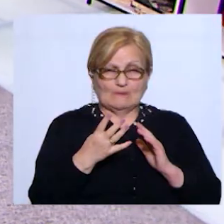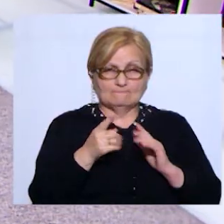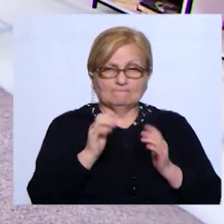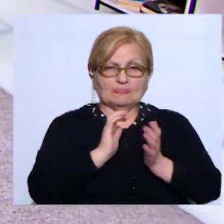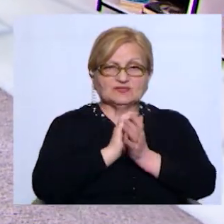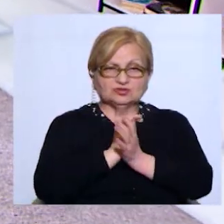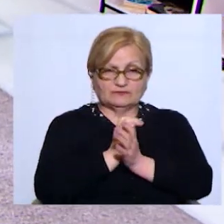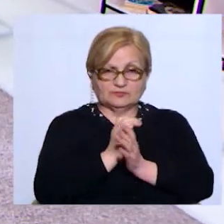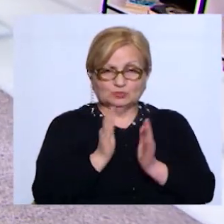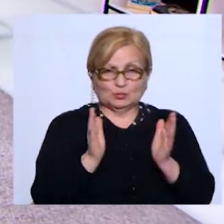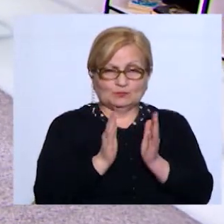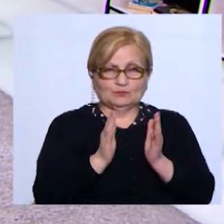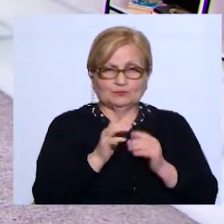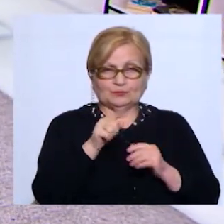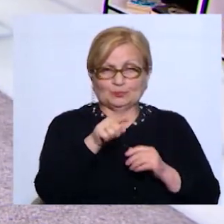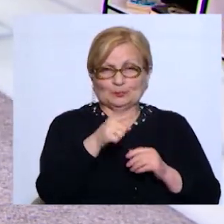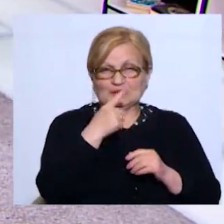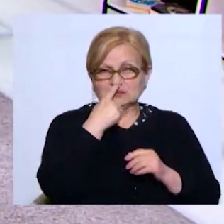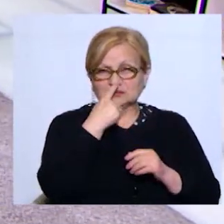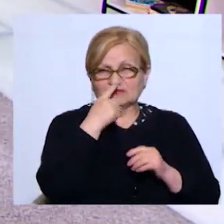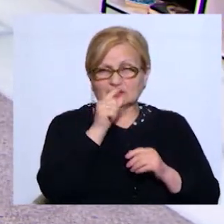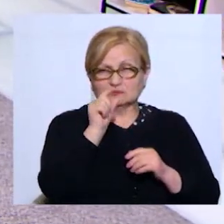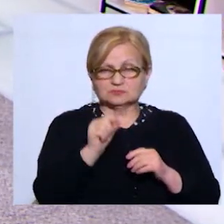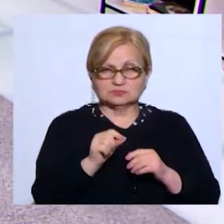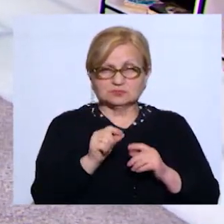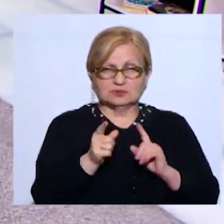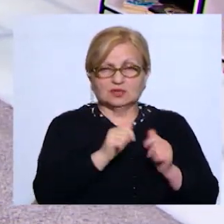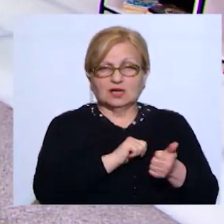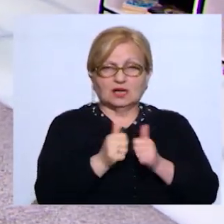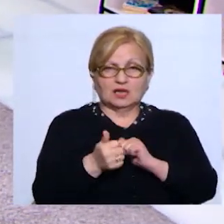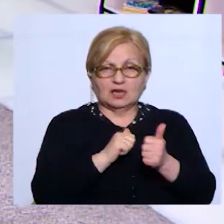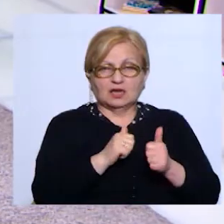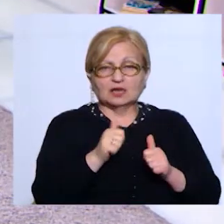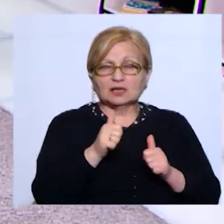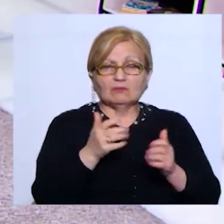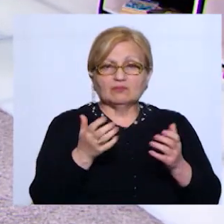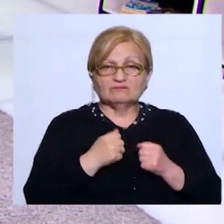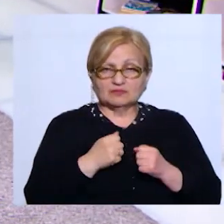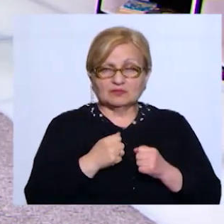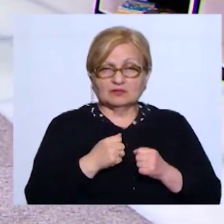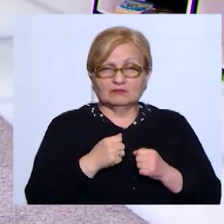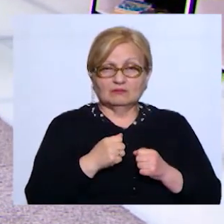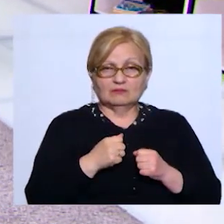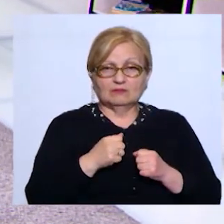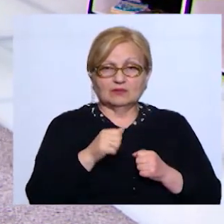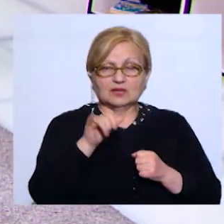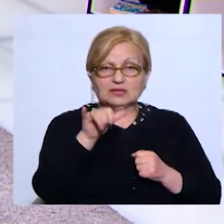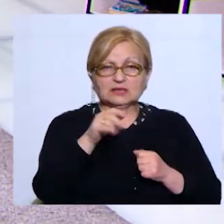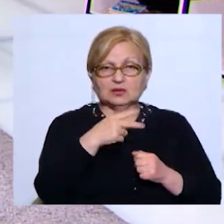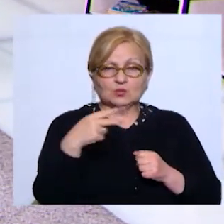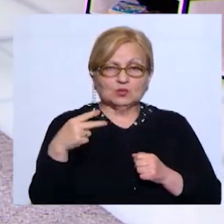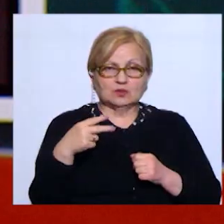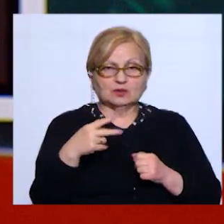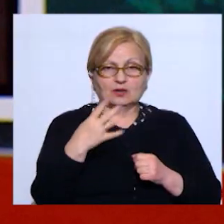შევიწროვდა. აი ეს არის ახლა თქვა წვეროს კოორდინატებით მოცემული, ხო? ანუ რა მივიხე, რა როგორი ფუნქცია მაქვს დააკვირდით? y უდრის